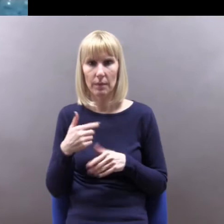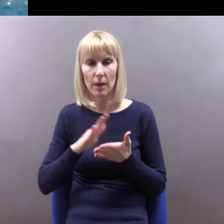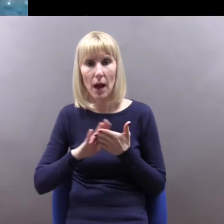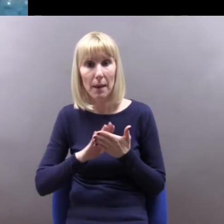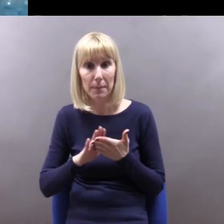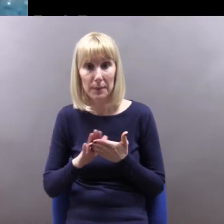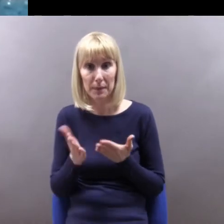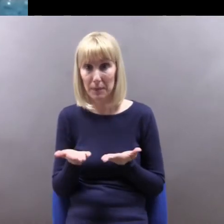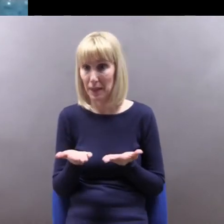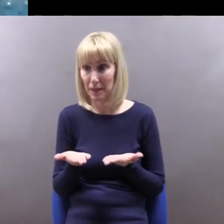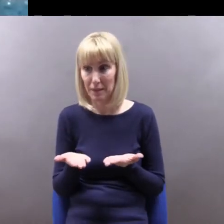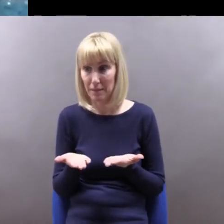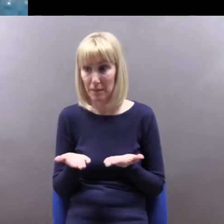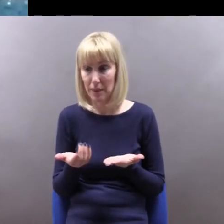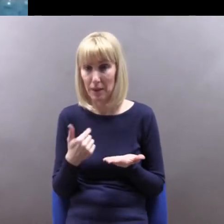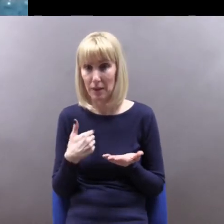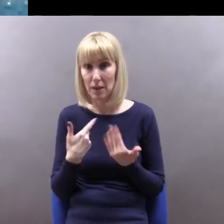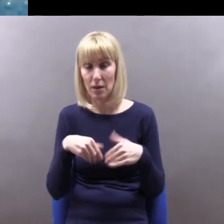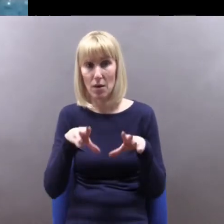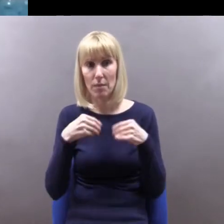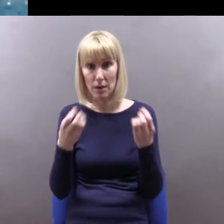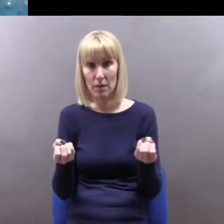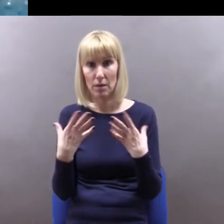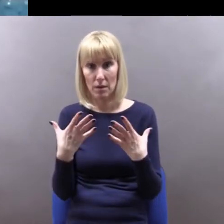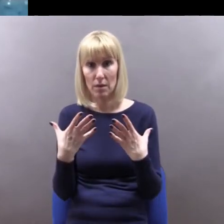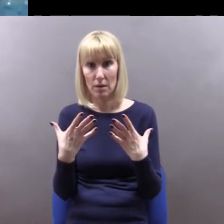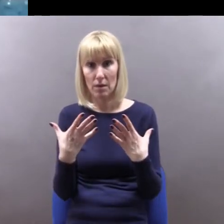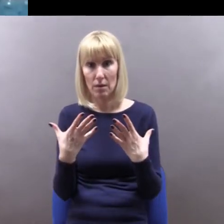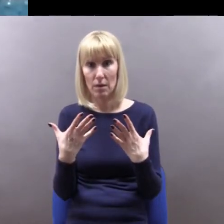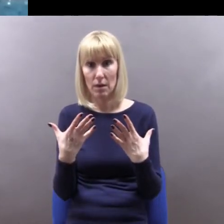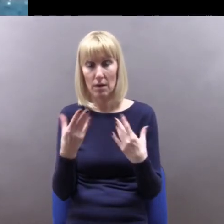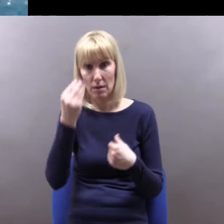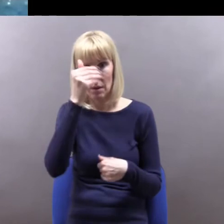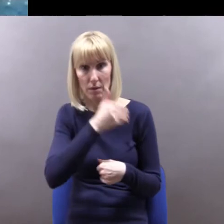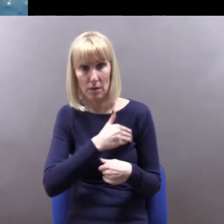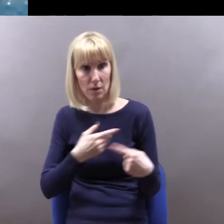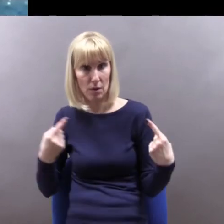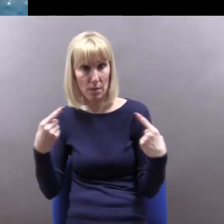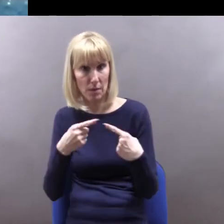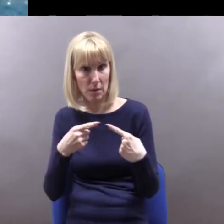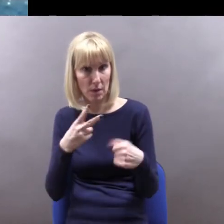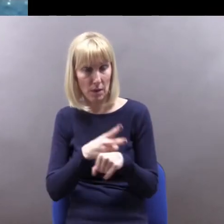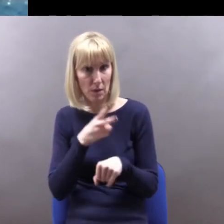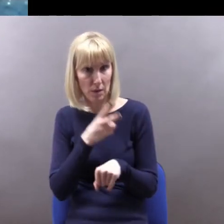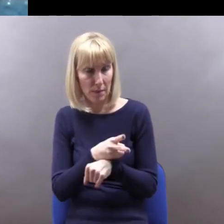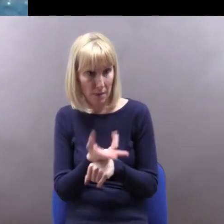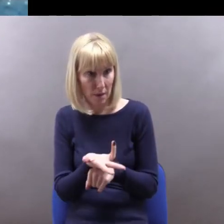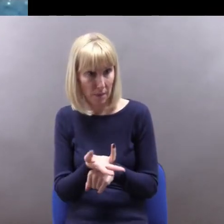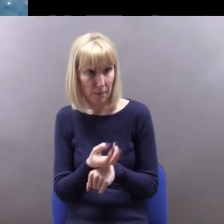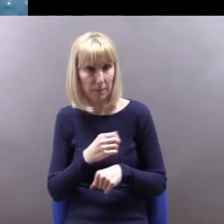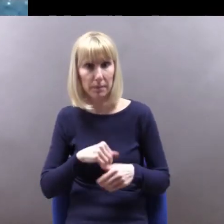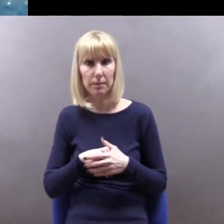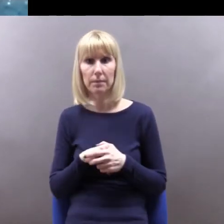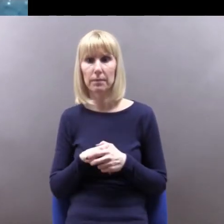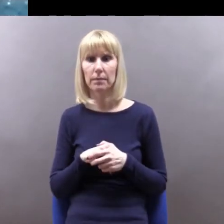mówię, przepraszam, dostałam informację, że tutaj jest szkoła dostosowana, bo wcześniej dostałam taką informację,